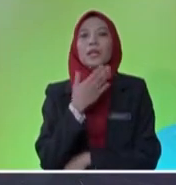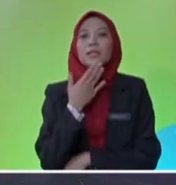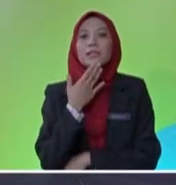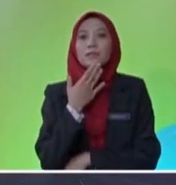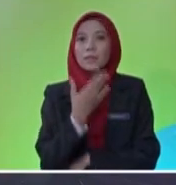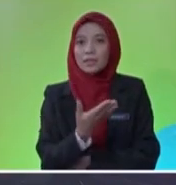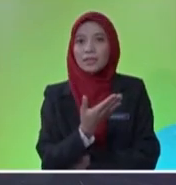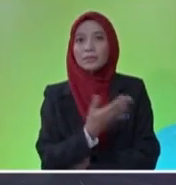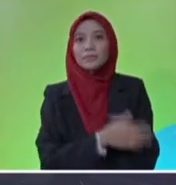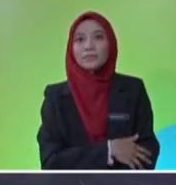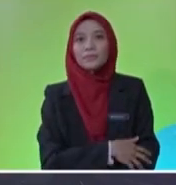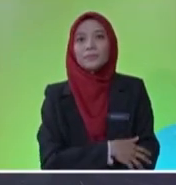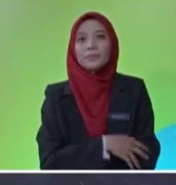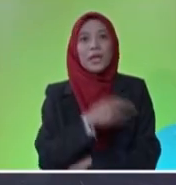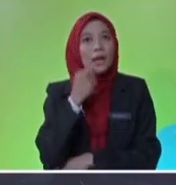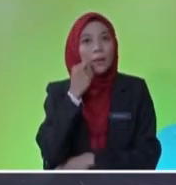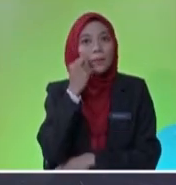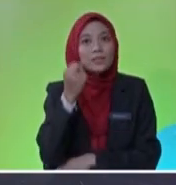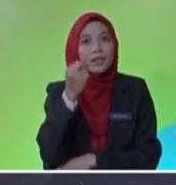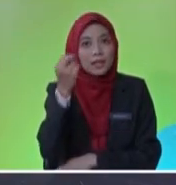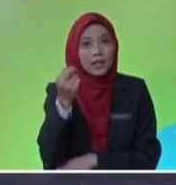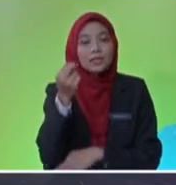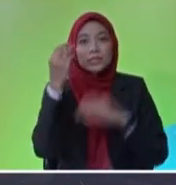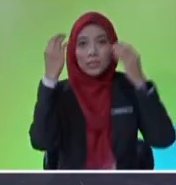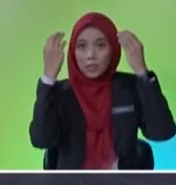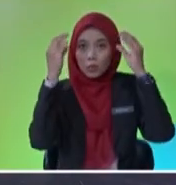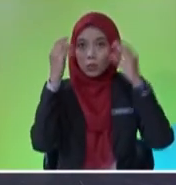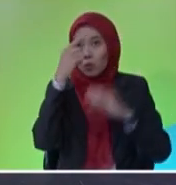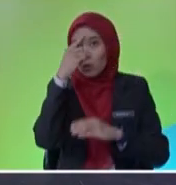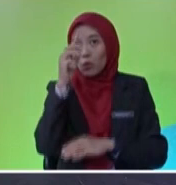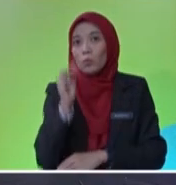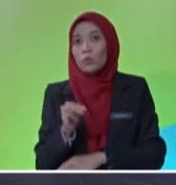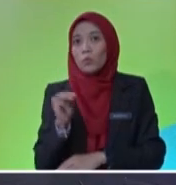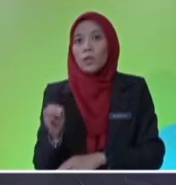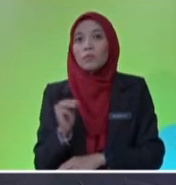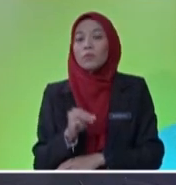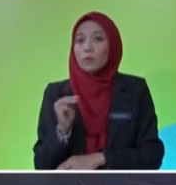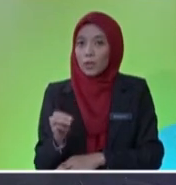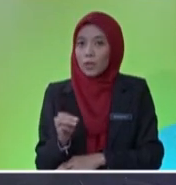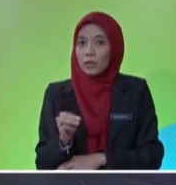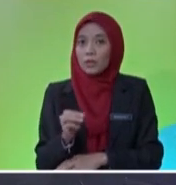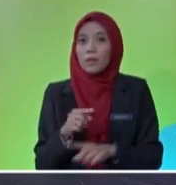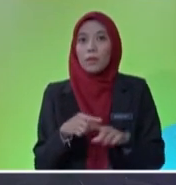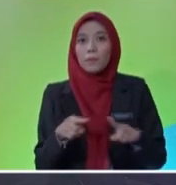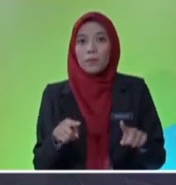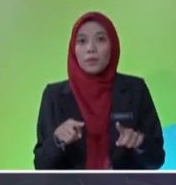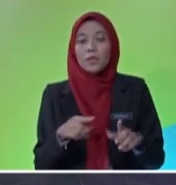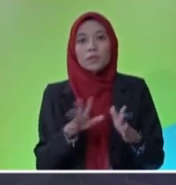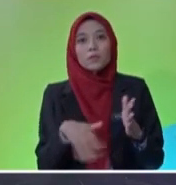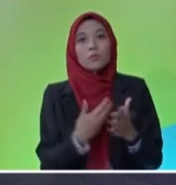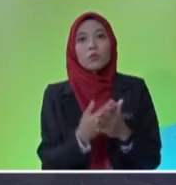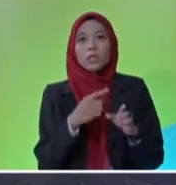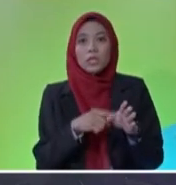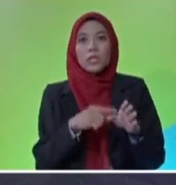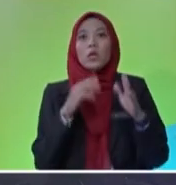baik disini pesanan Cikgu kepada Bukan saja murid-murid di setuju tetapi juga murid-murid yang berada di rumah